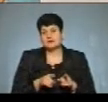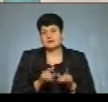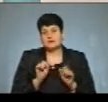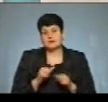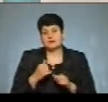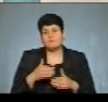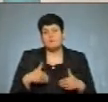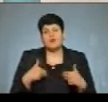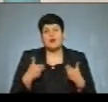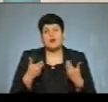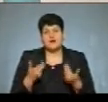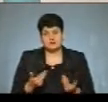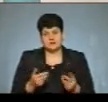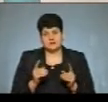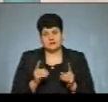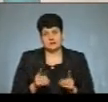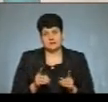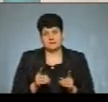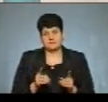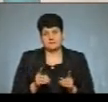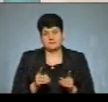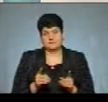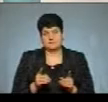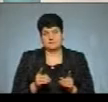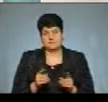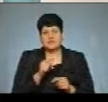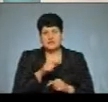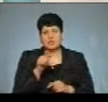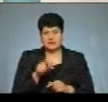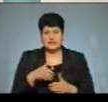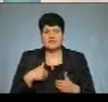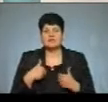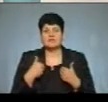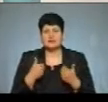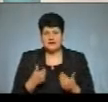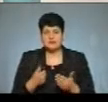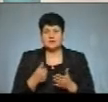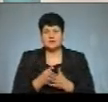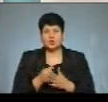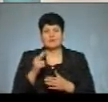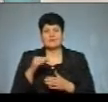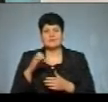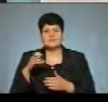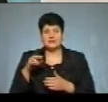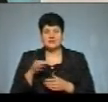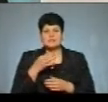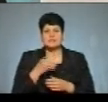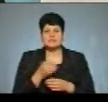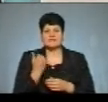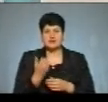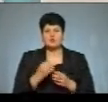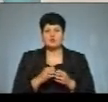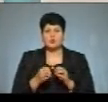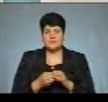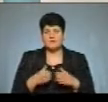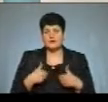тільки порадити тій людині, яка звертається до диспетчера, сказати, що з вашою